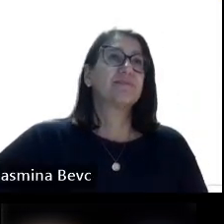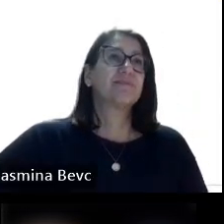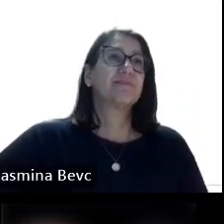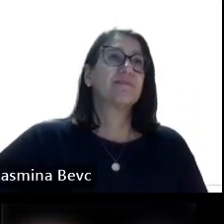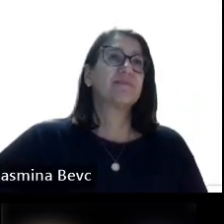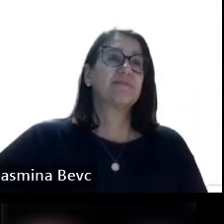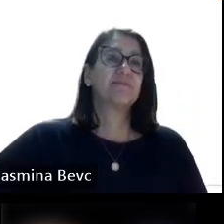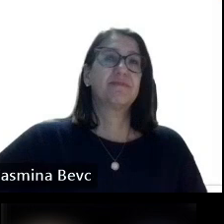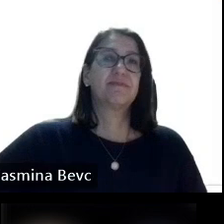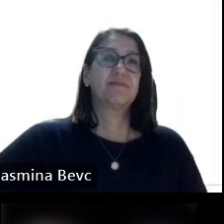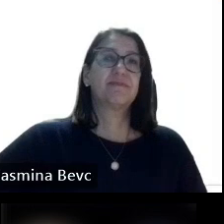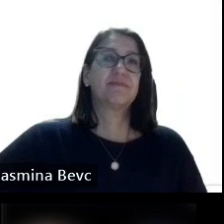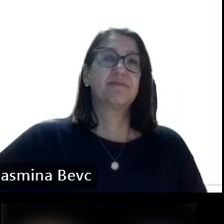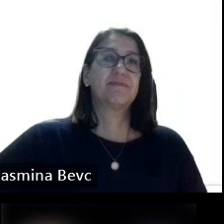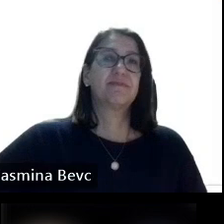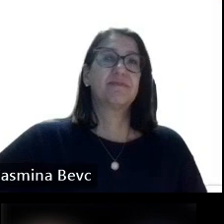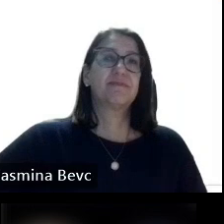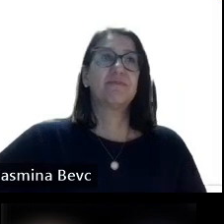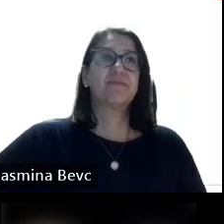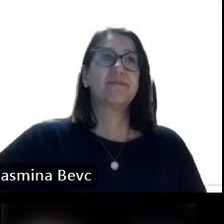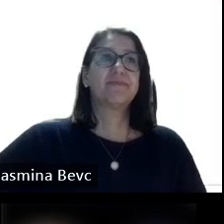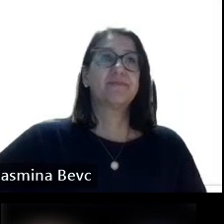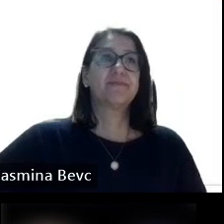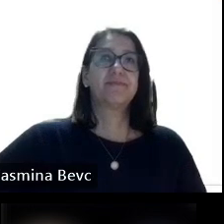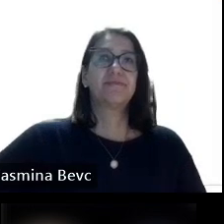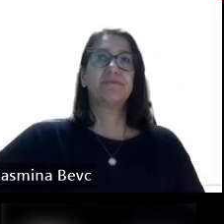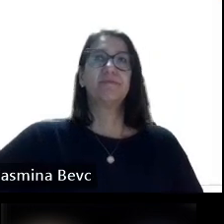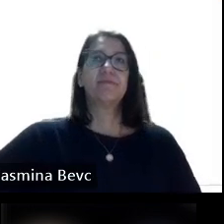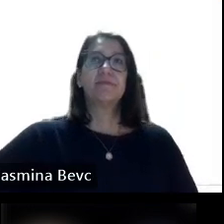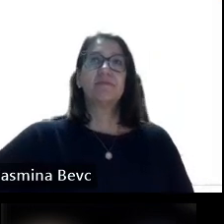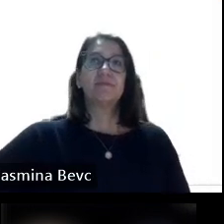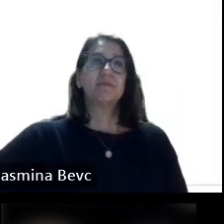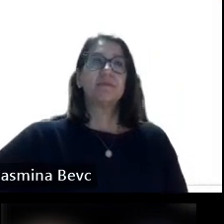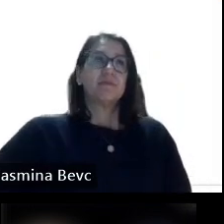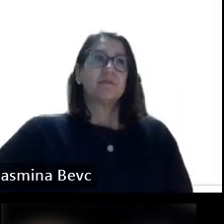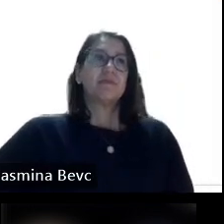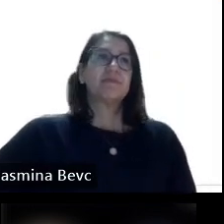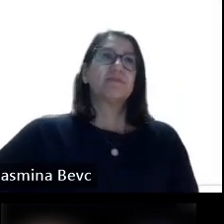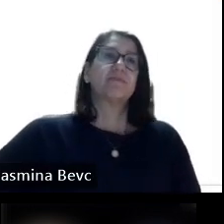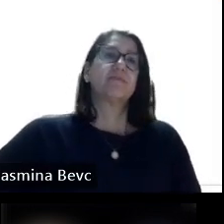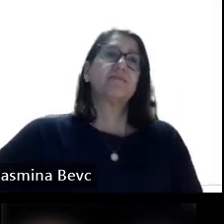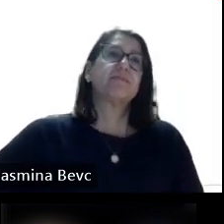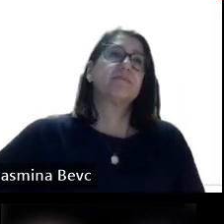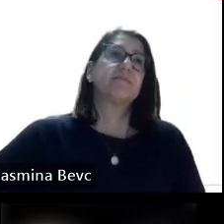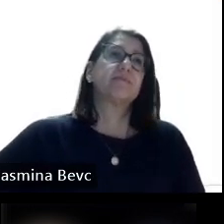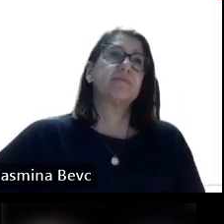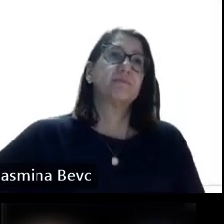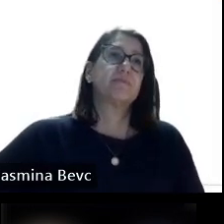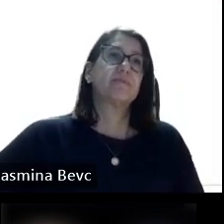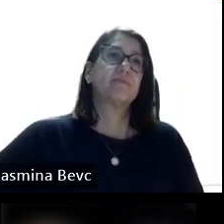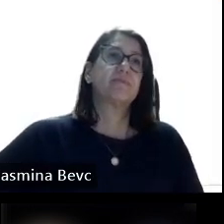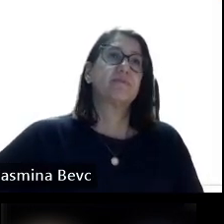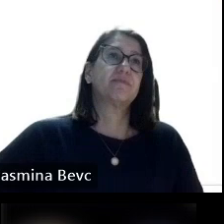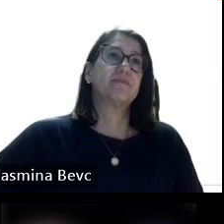Življenjska doba toplotne črpalke, tja nekako kompresor, recimo, ki je najbolj, bi